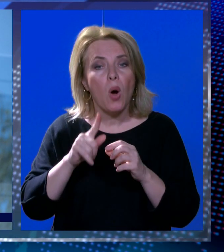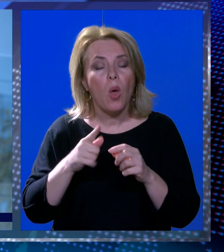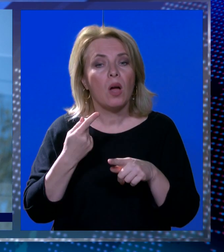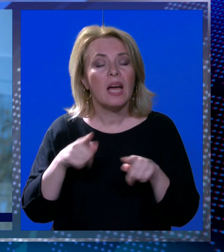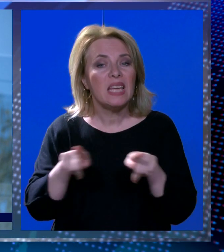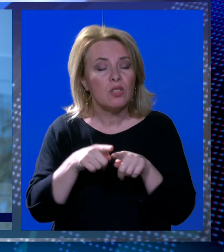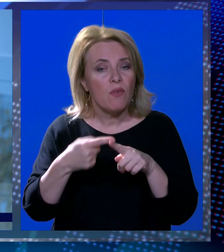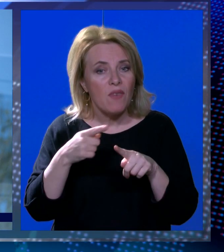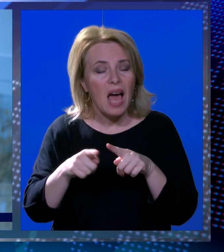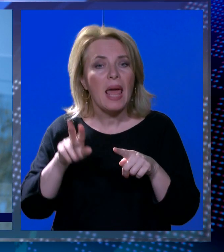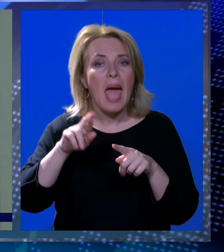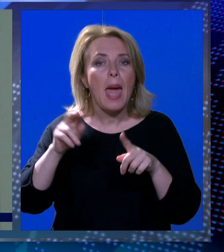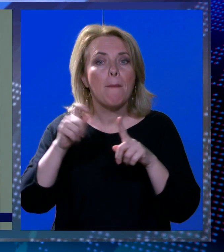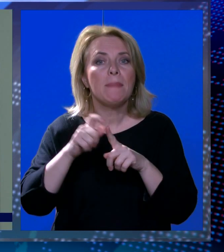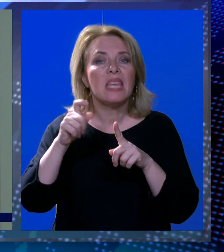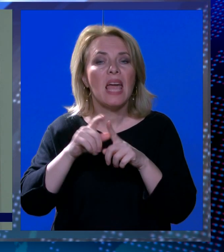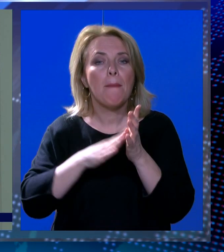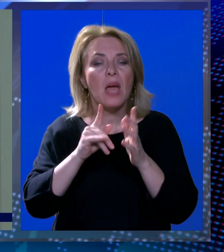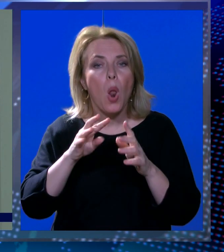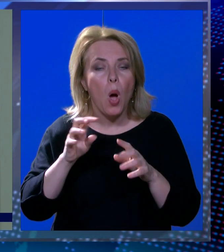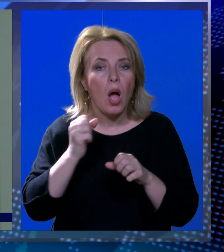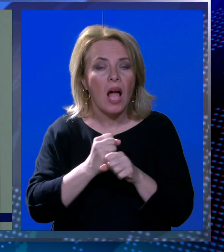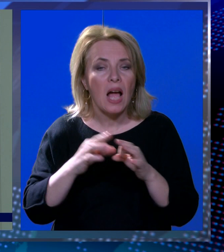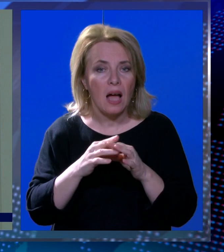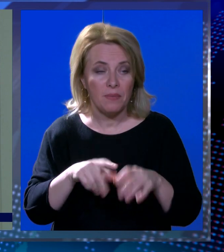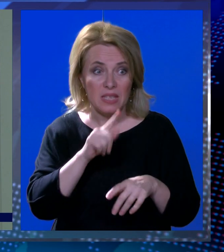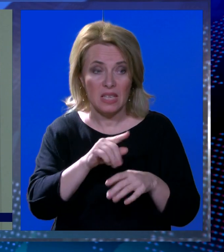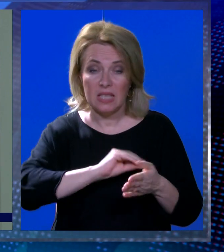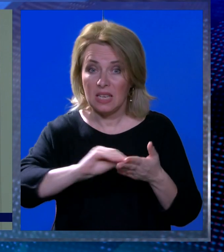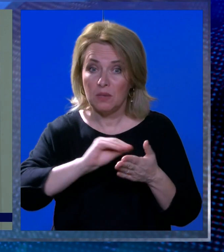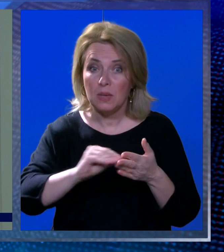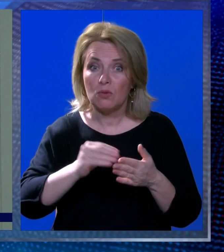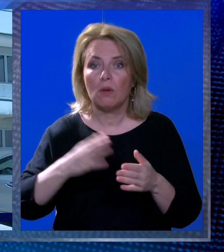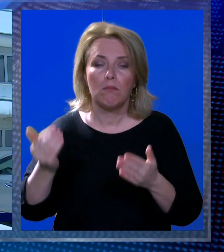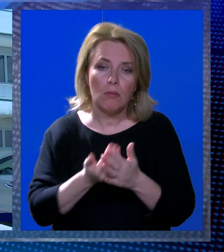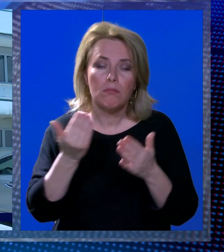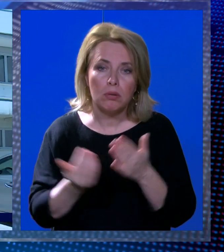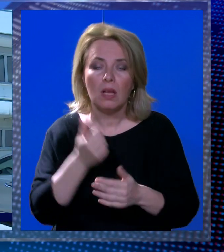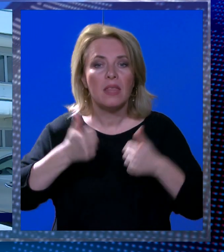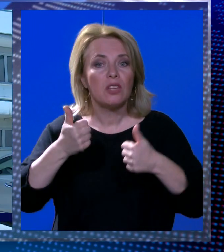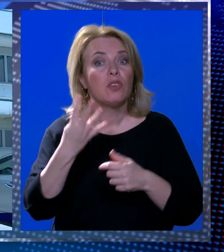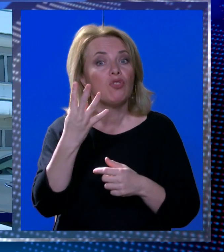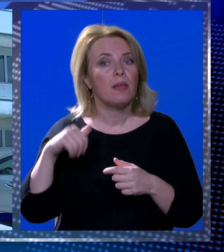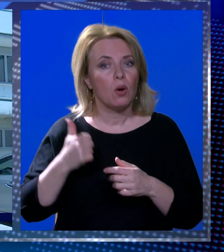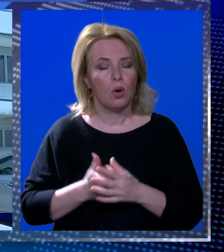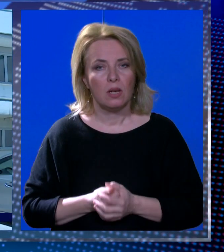zdravstvo izražen je i manjak epidemiologa, za koje se raspisuje natječaj više od 4 godine.